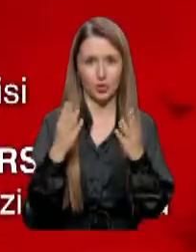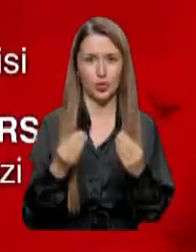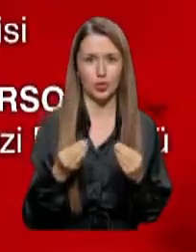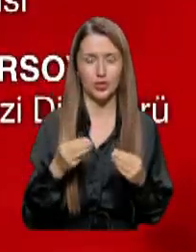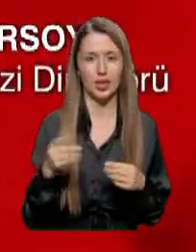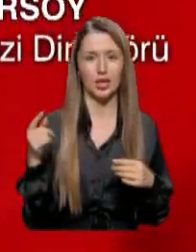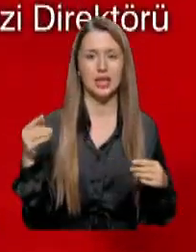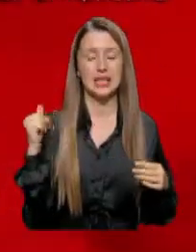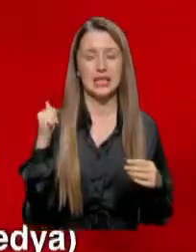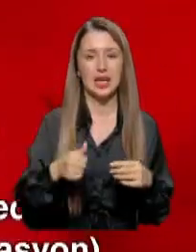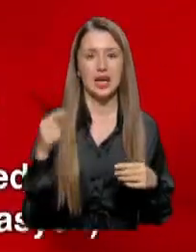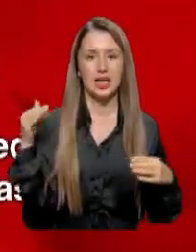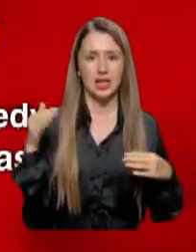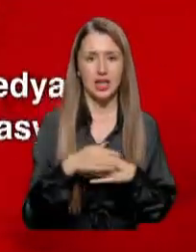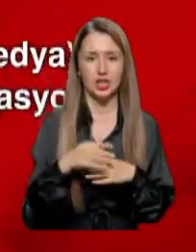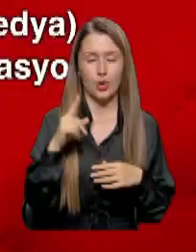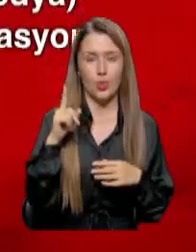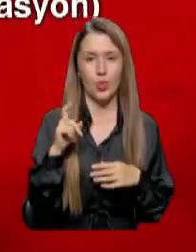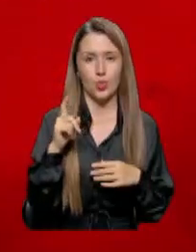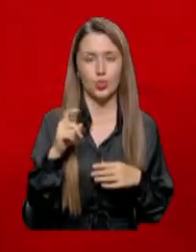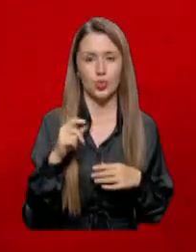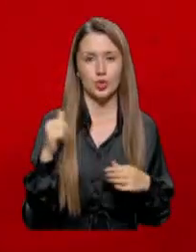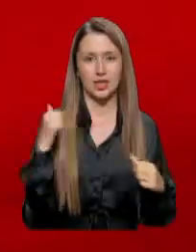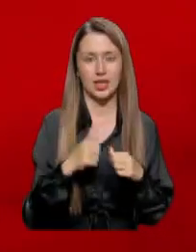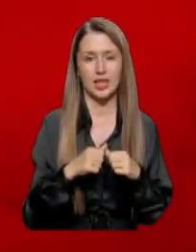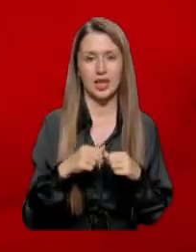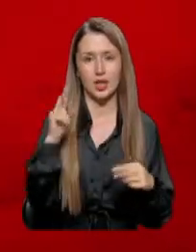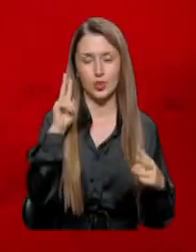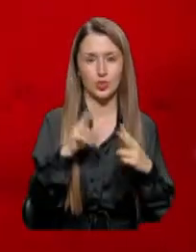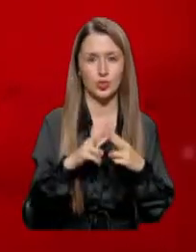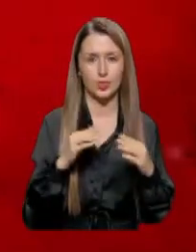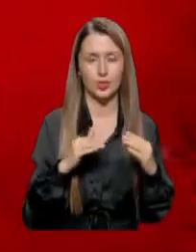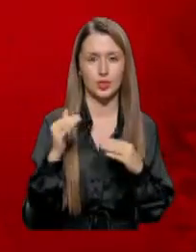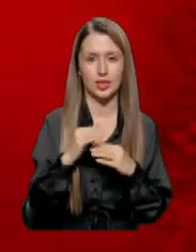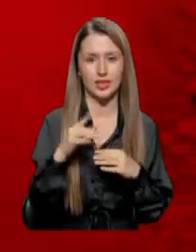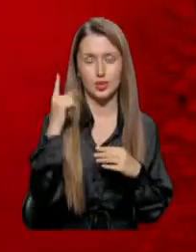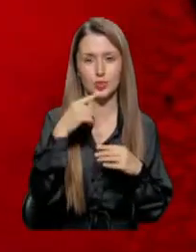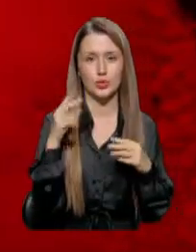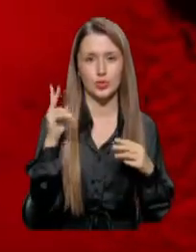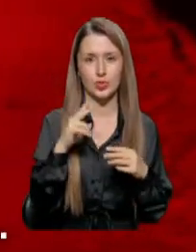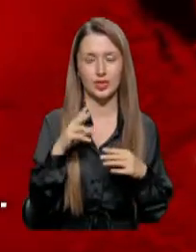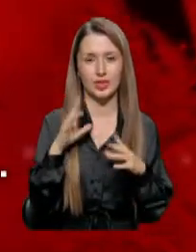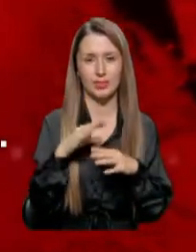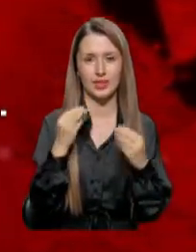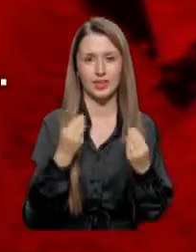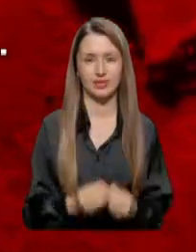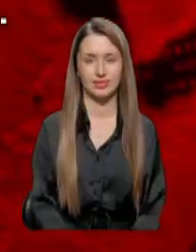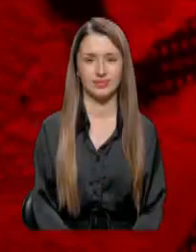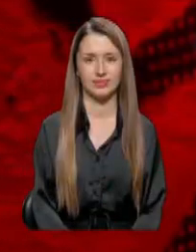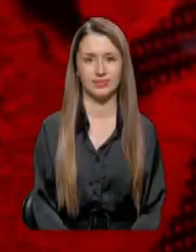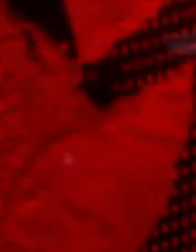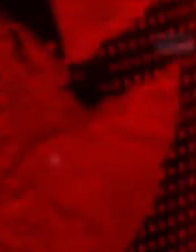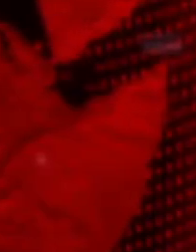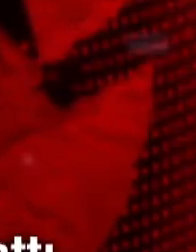19'da yeniden buluşuncaya dek umarım yüzünüzü güldüren güzel haberler alırsınız. Tekrar iyi bayramlar.